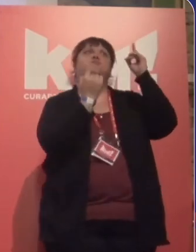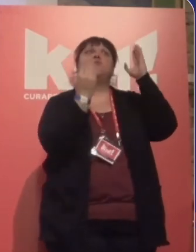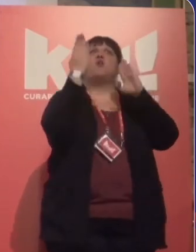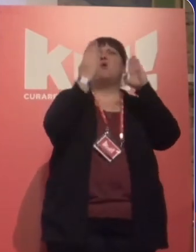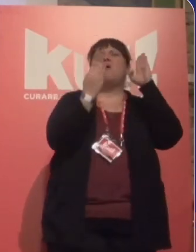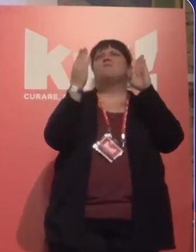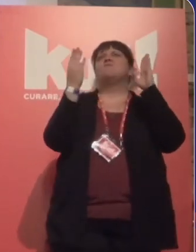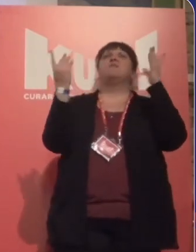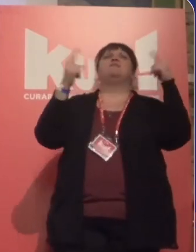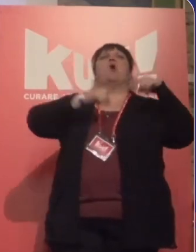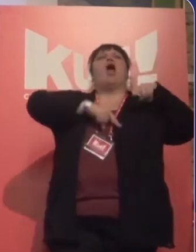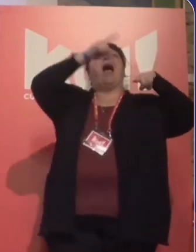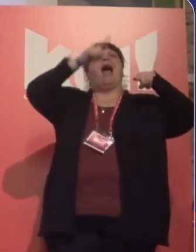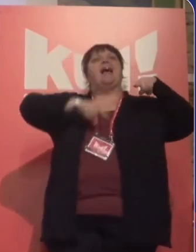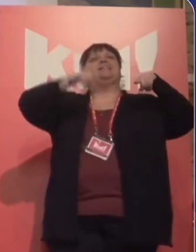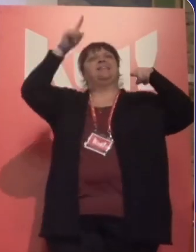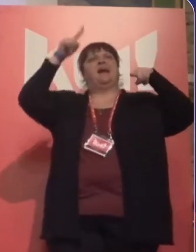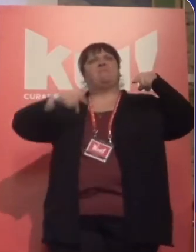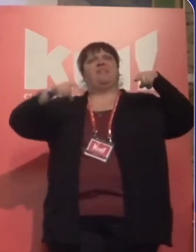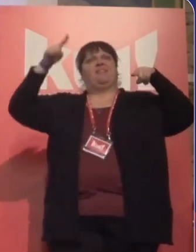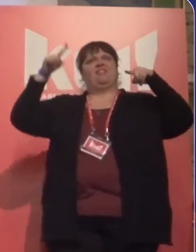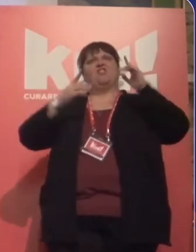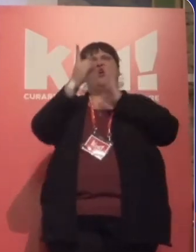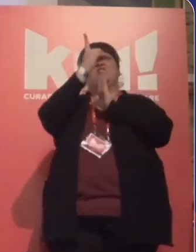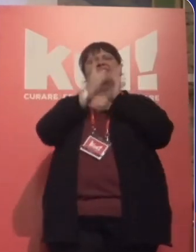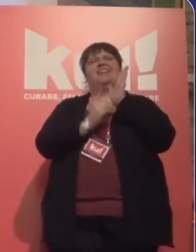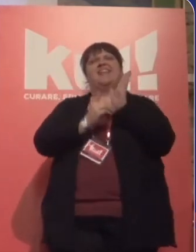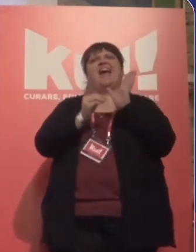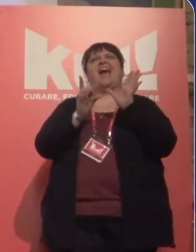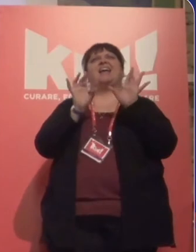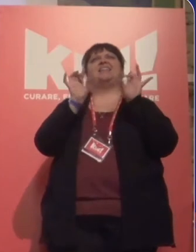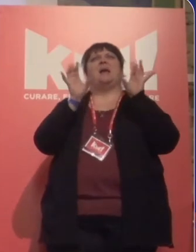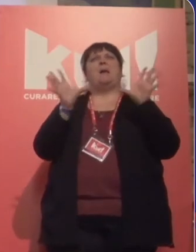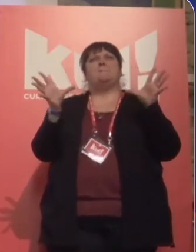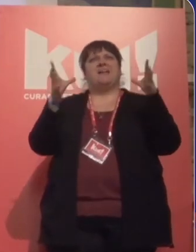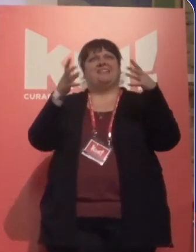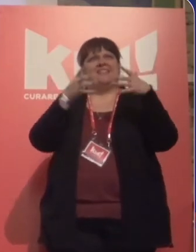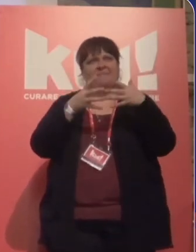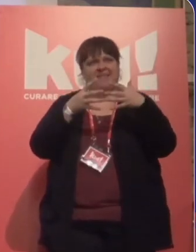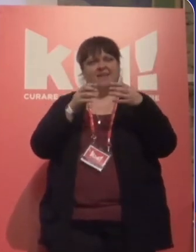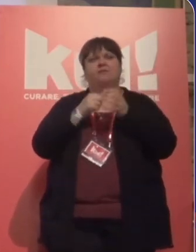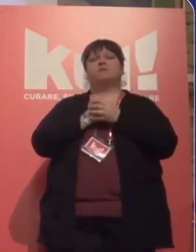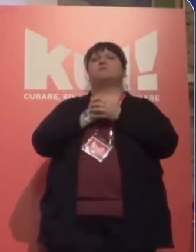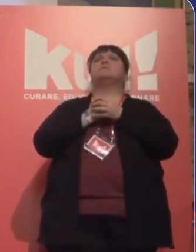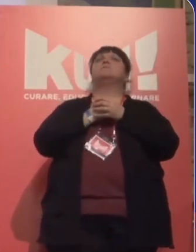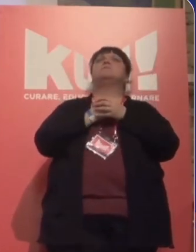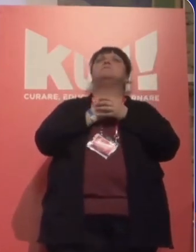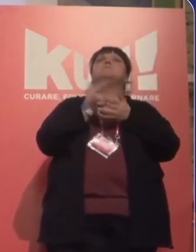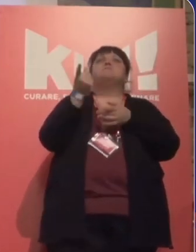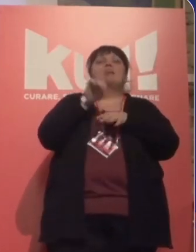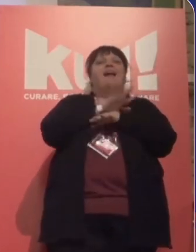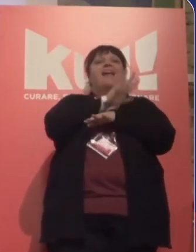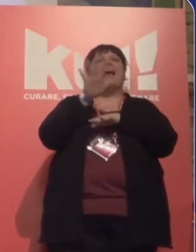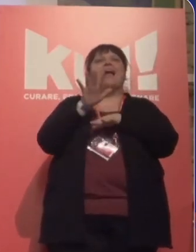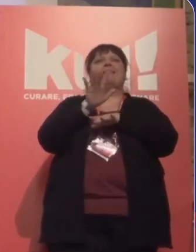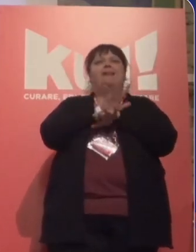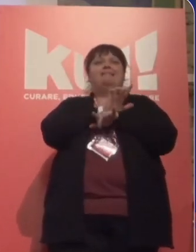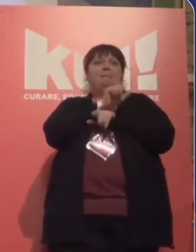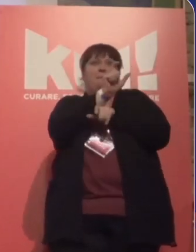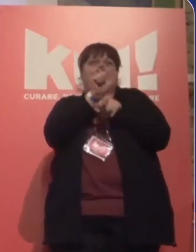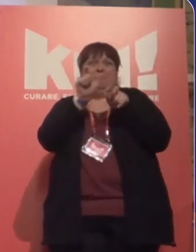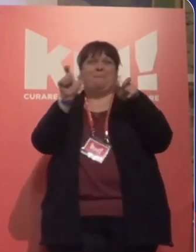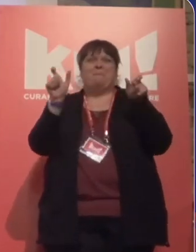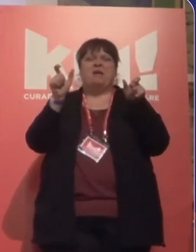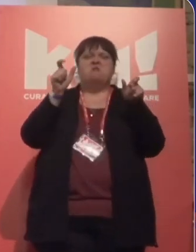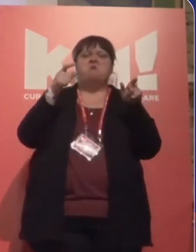i sistemi di calcolo anche alcuni acronimi prima totalmente ignoti se non per gli addetti ai